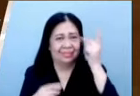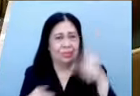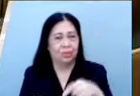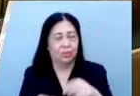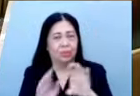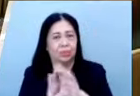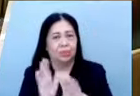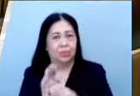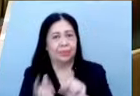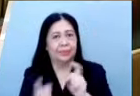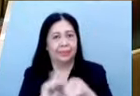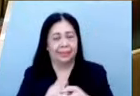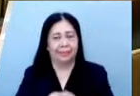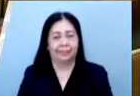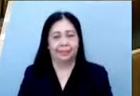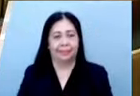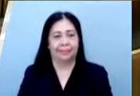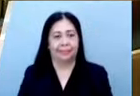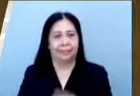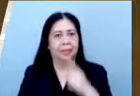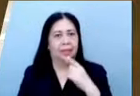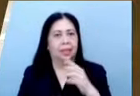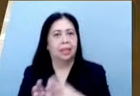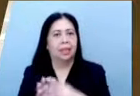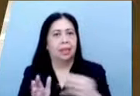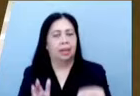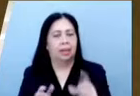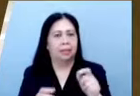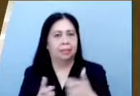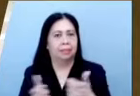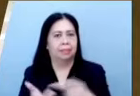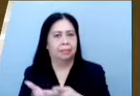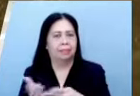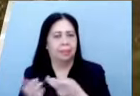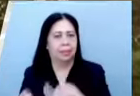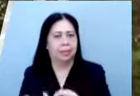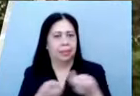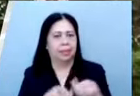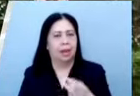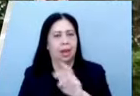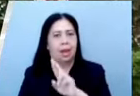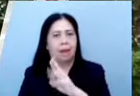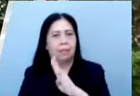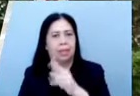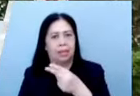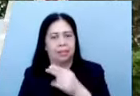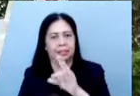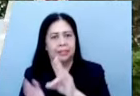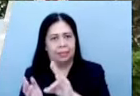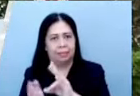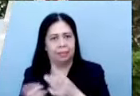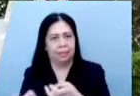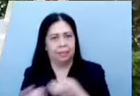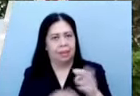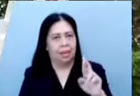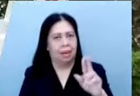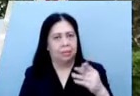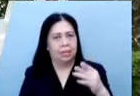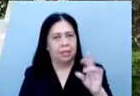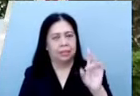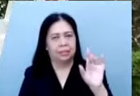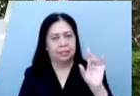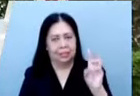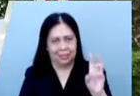change. Kinopya lang ng Kamara ang malaking bahagi ng RBH 7 ito sa RBH 6 ng Senado na hindi